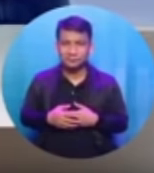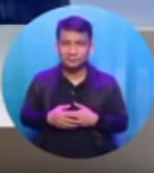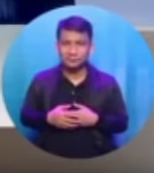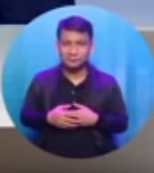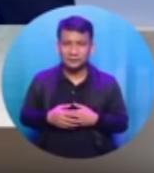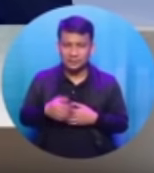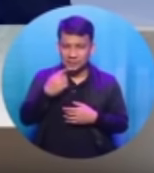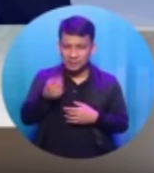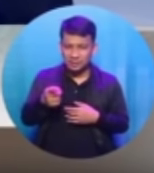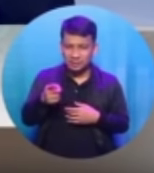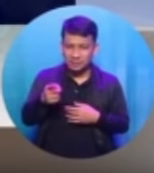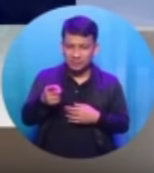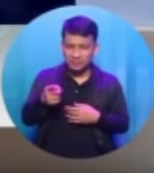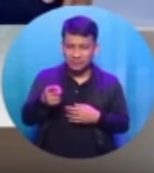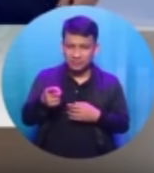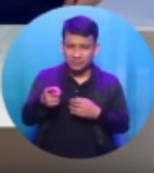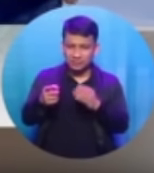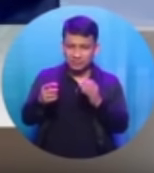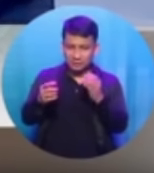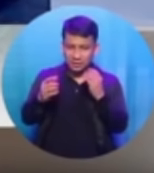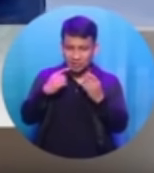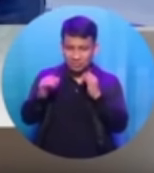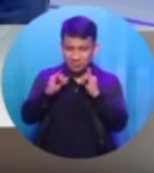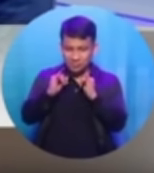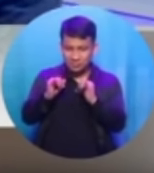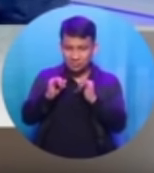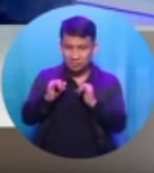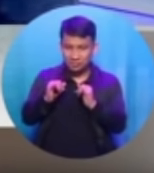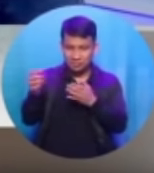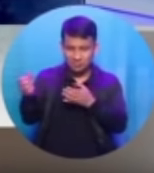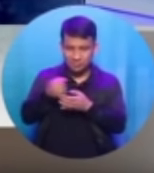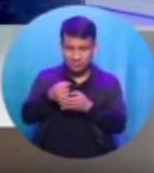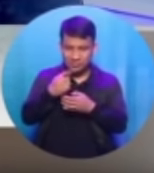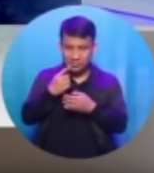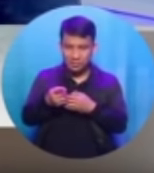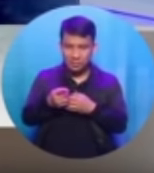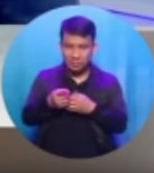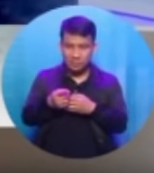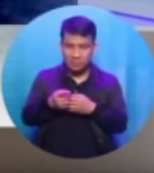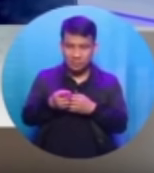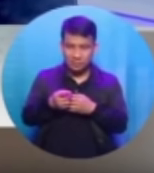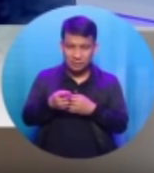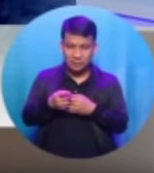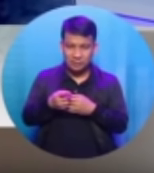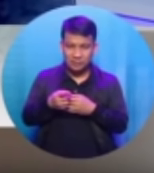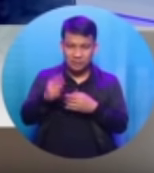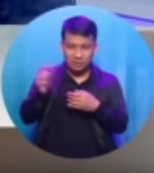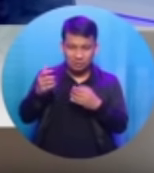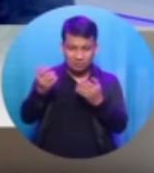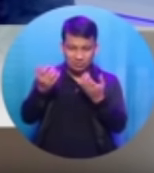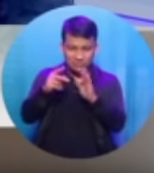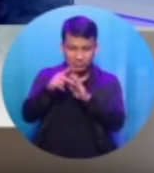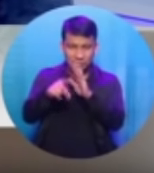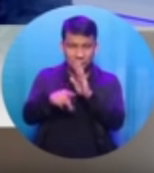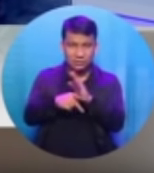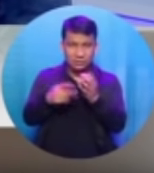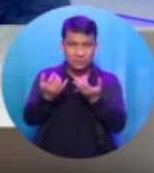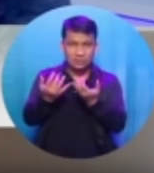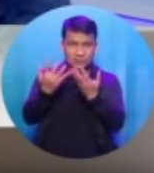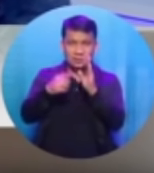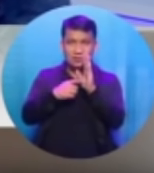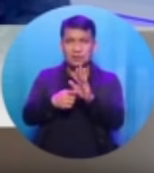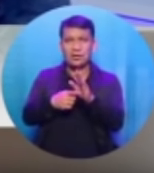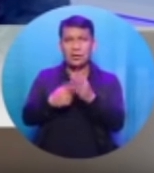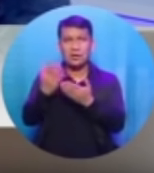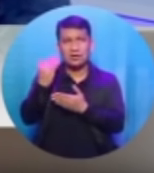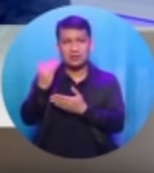napakinggan ko yung call na interview nyo. Ang mga na-pick up ko doon, una, fire safety issues. Pangalawa, opo, occupational health. Wala silang